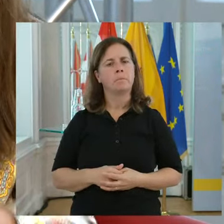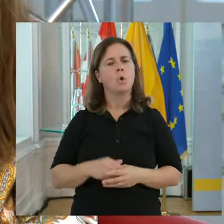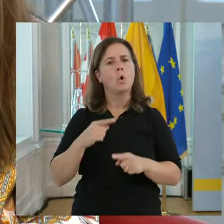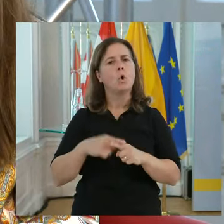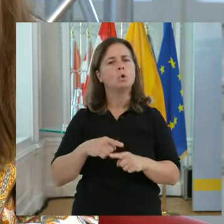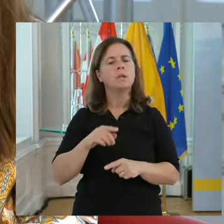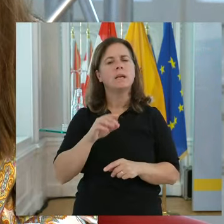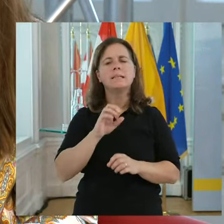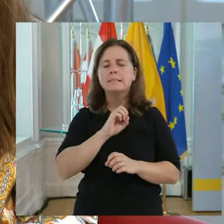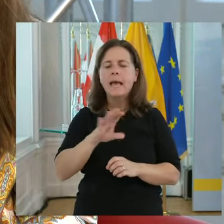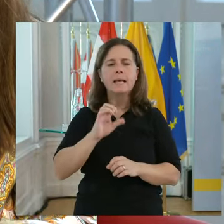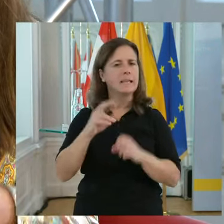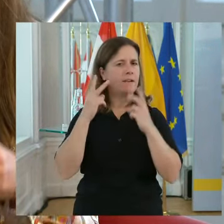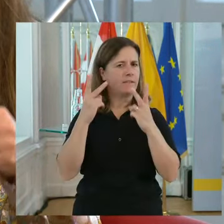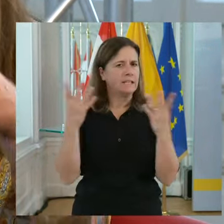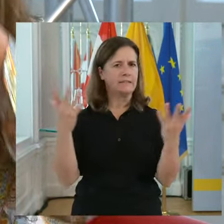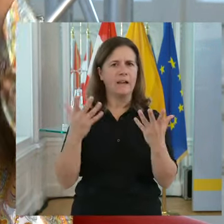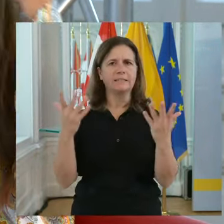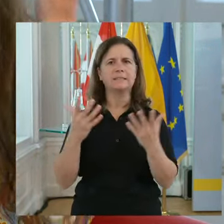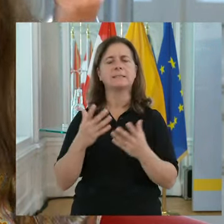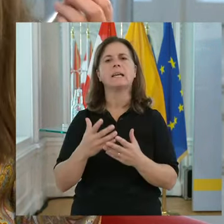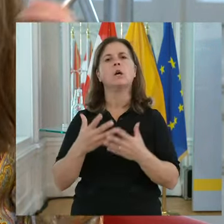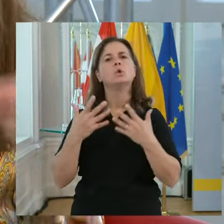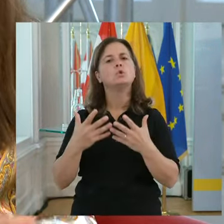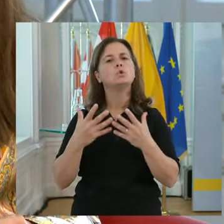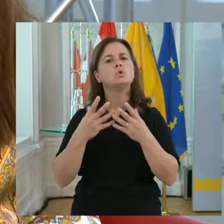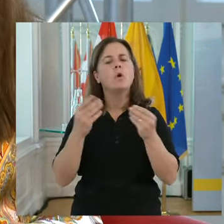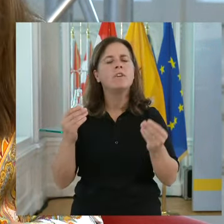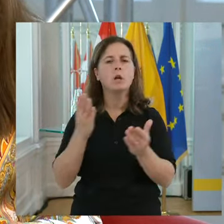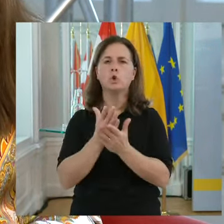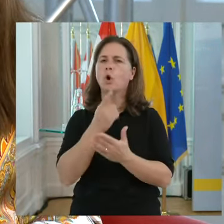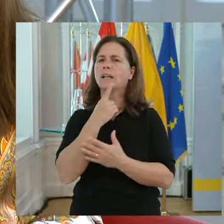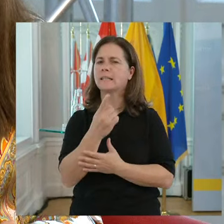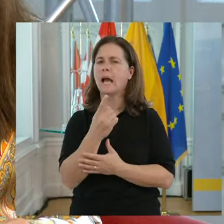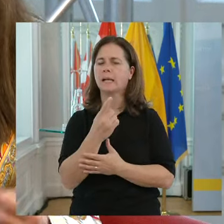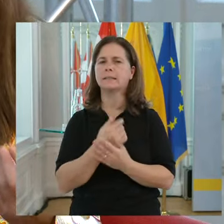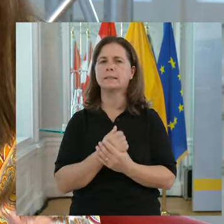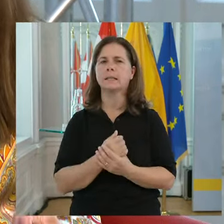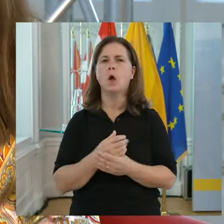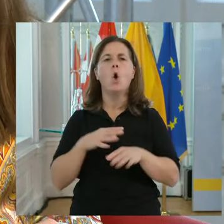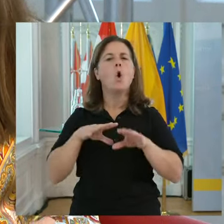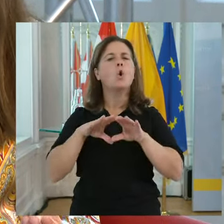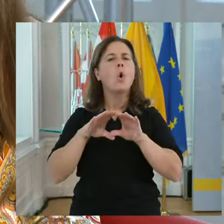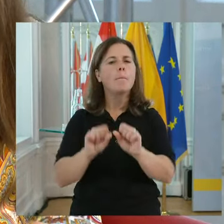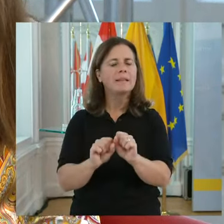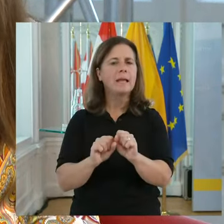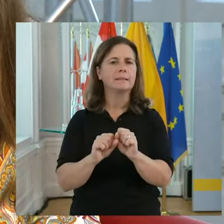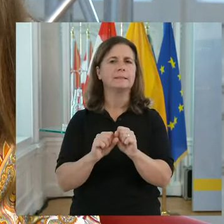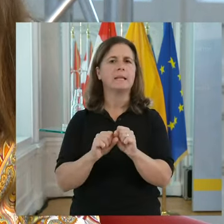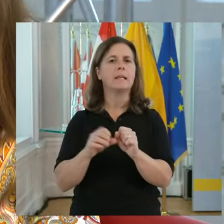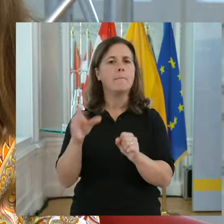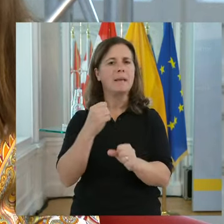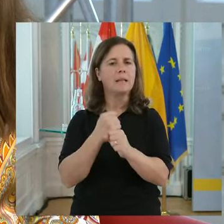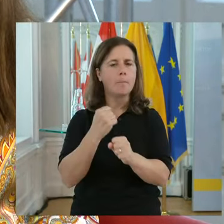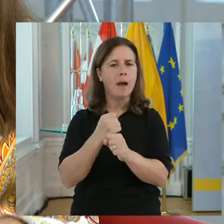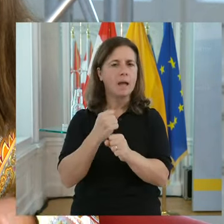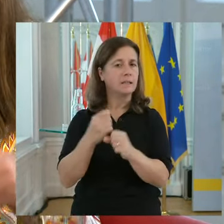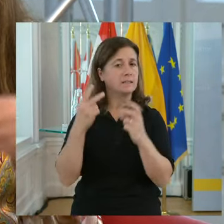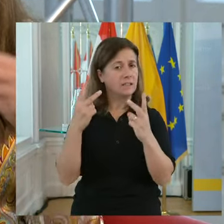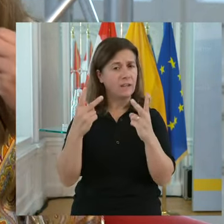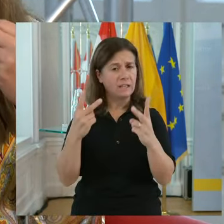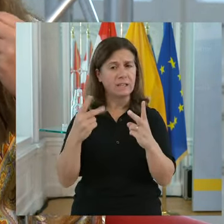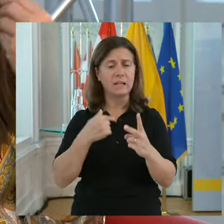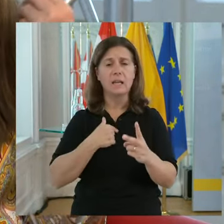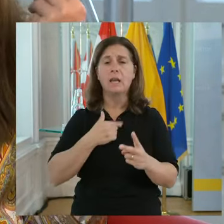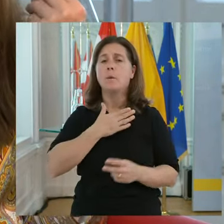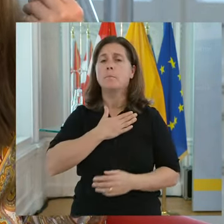Und ganz, ganz wichtig, dass es ist so viel schon gefallen, Kompetenzen der Mitarbeiterinnen sind wichtig. Und da